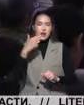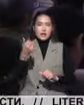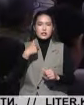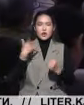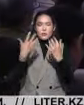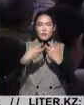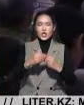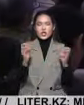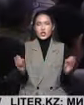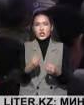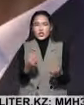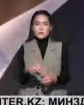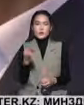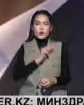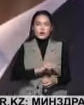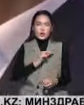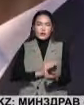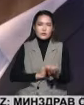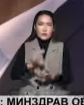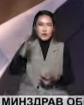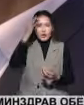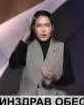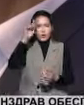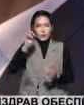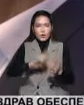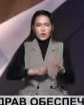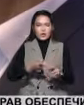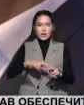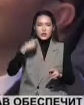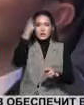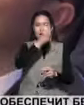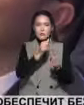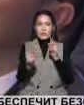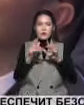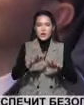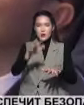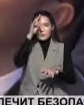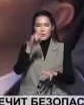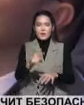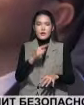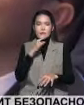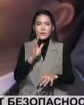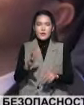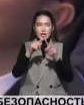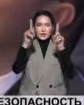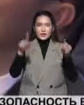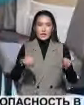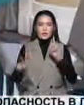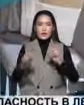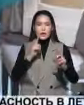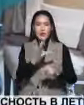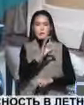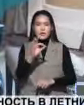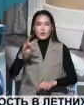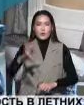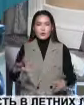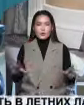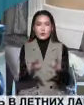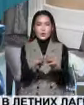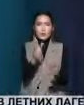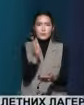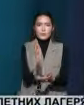ценнейший вклад в работу One Water Summit, который пройдет в этом году по инициативе Казахстана и Франции в рамках конференции ООН. В завершении